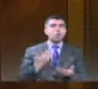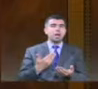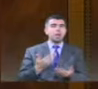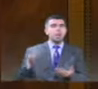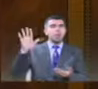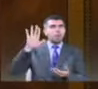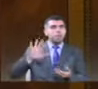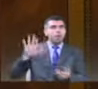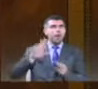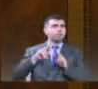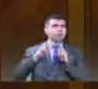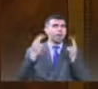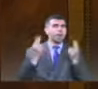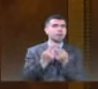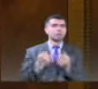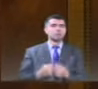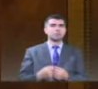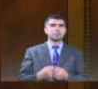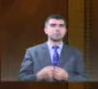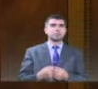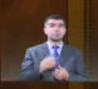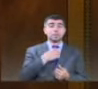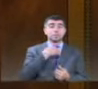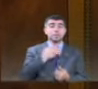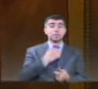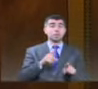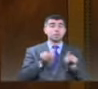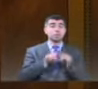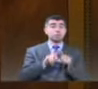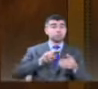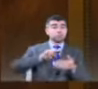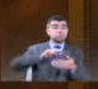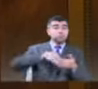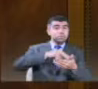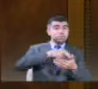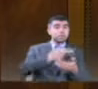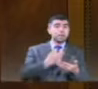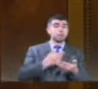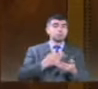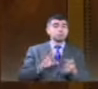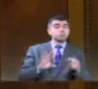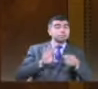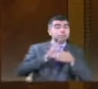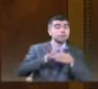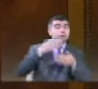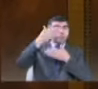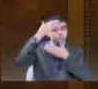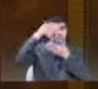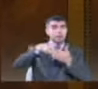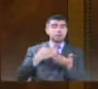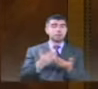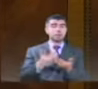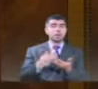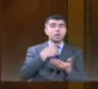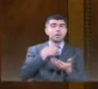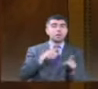الاخرى، وبصفتي مثلت المغرب في التوقيع على هاد الاتفاقيه ديال اللي غادي من خلالها